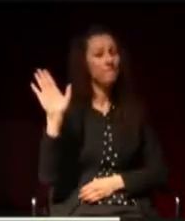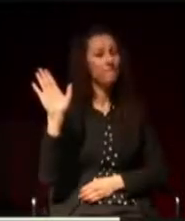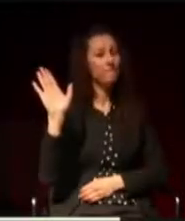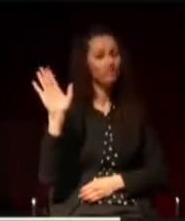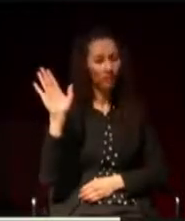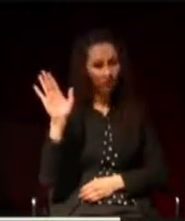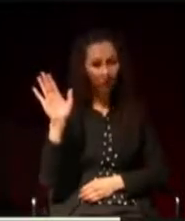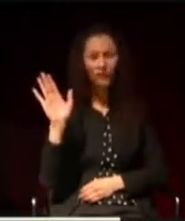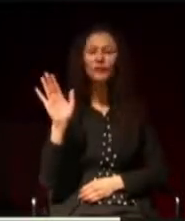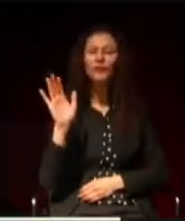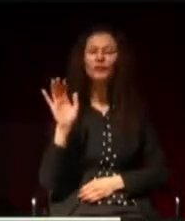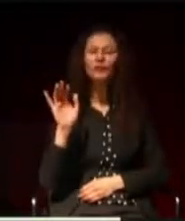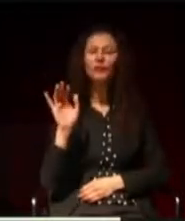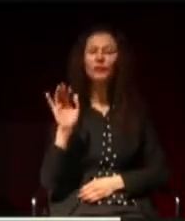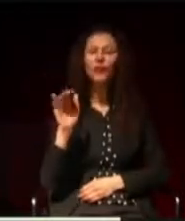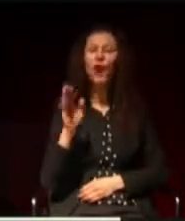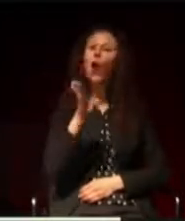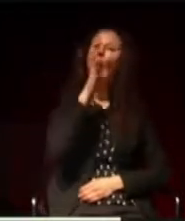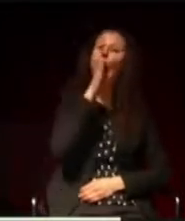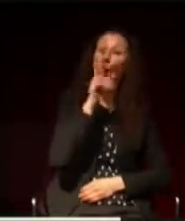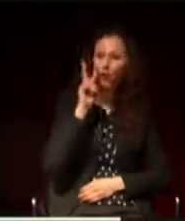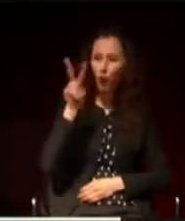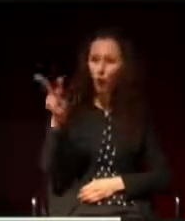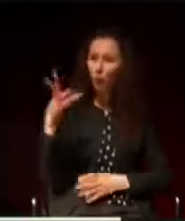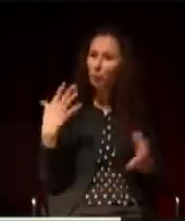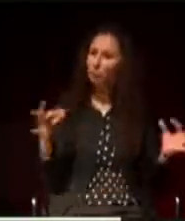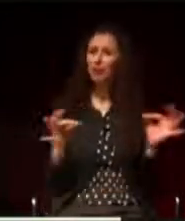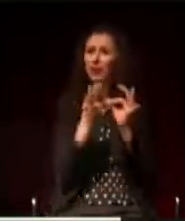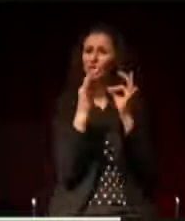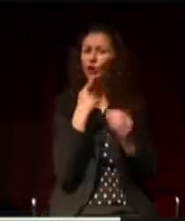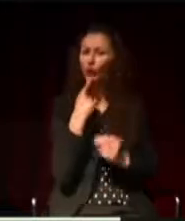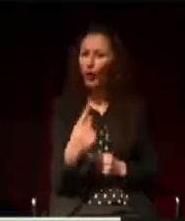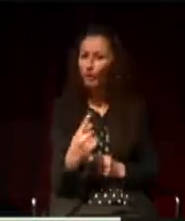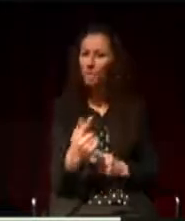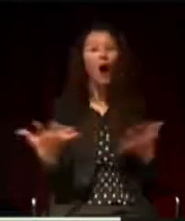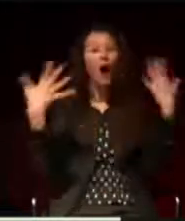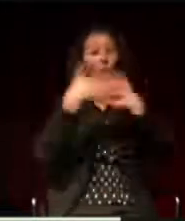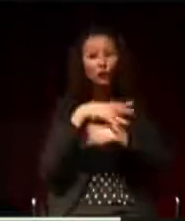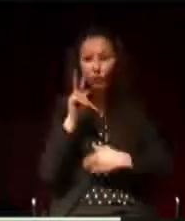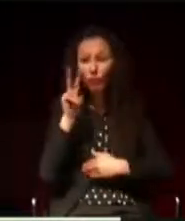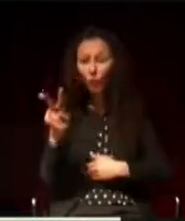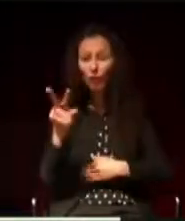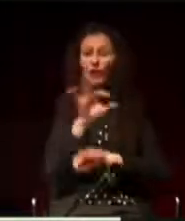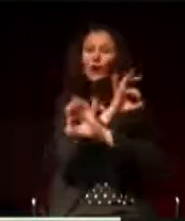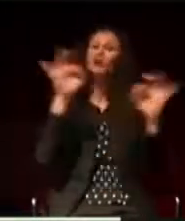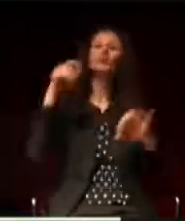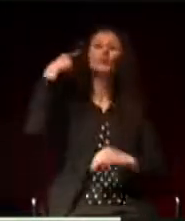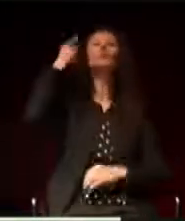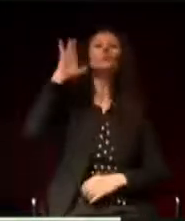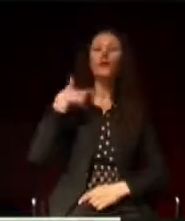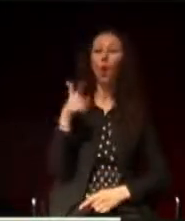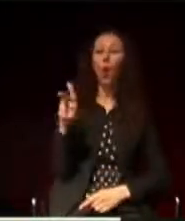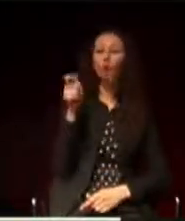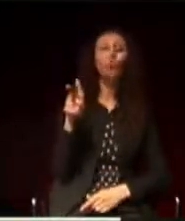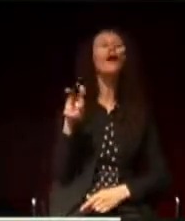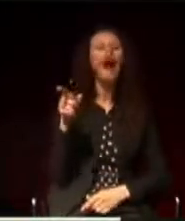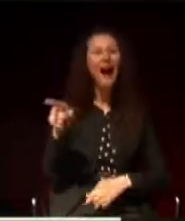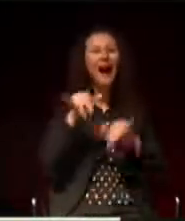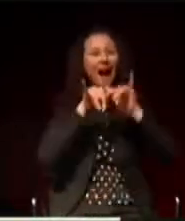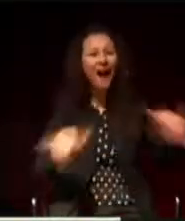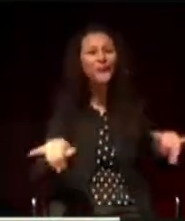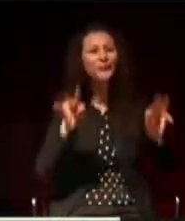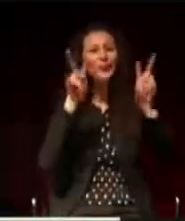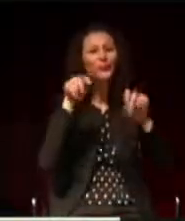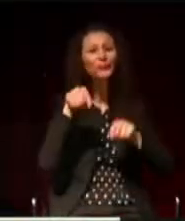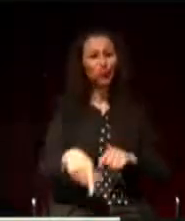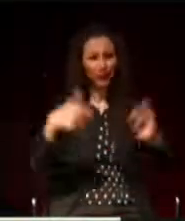galiba Alpa Golfan'a da söylemişti. Öğlen görsem tesadüf derim. Akşam görsem hiç düşünmeden öldürürüm. Eğer aynı konuyu biz